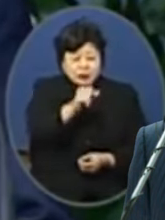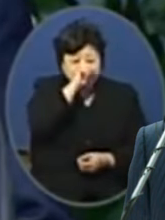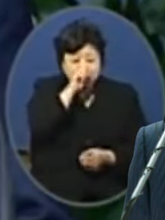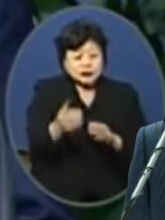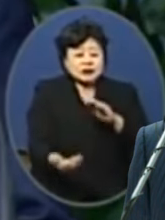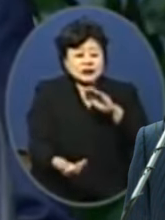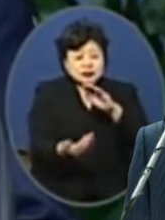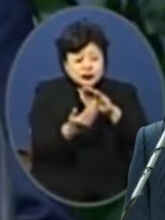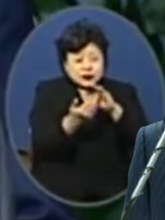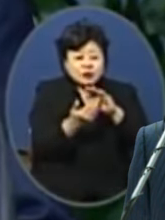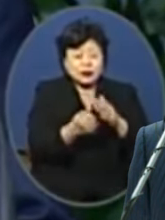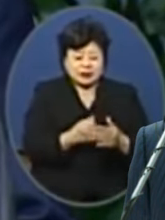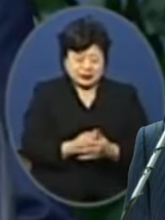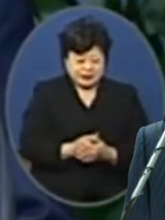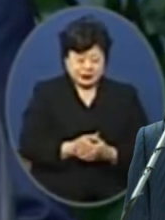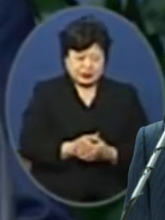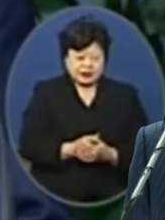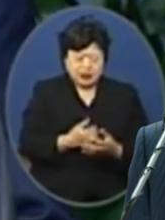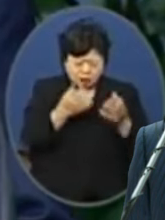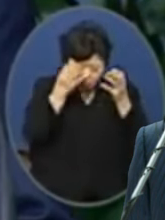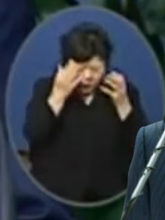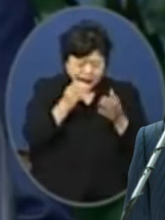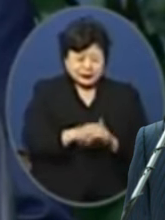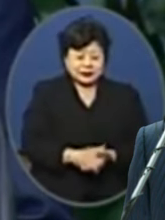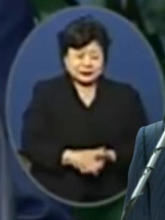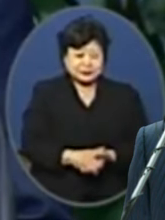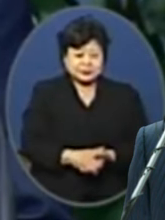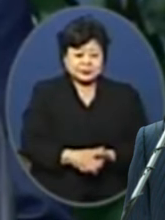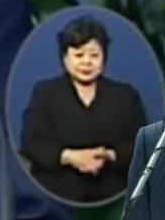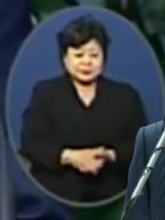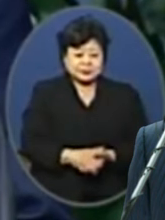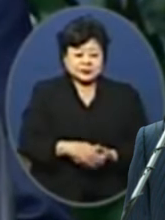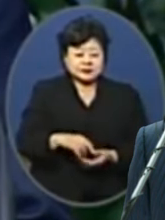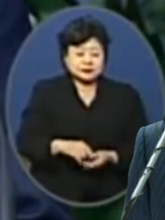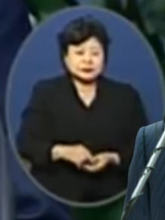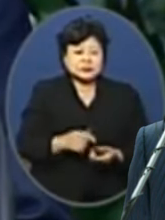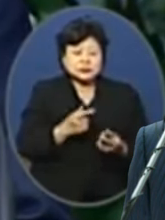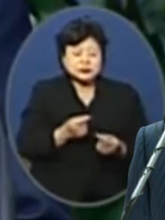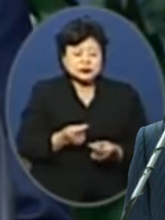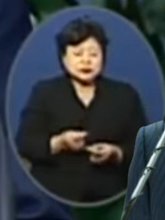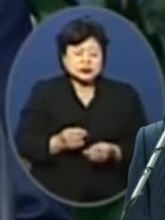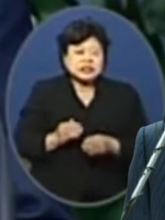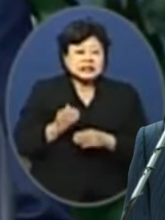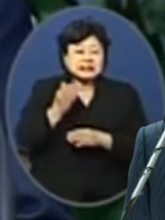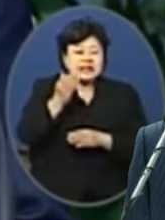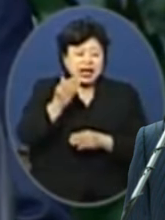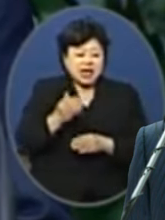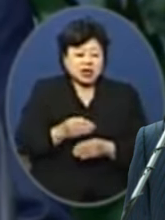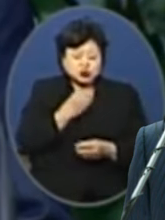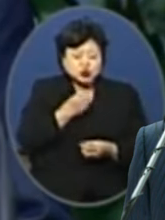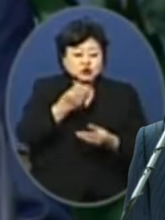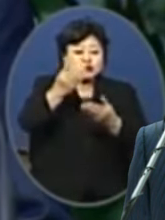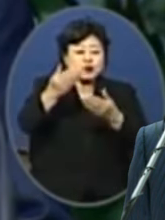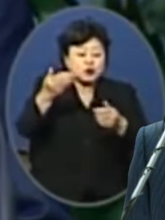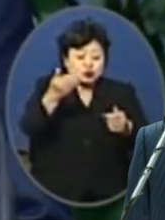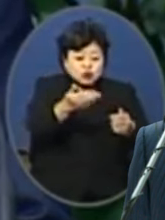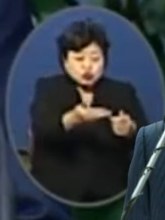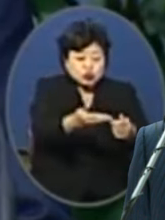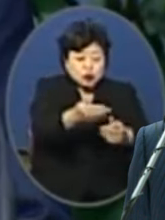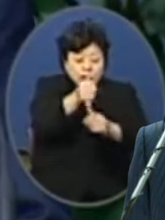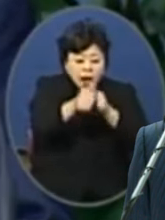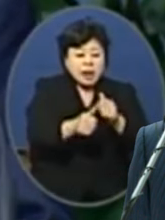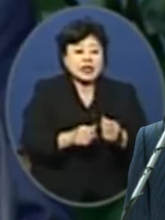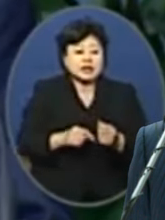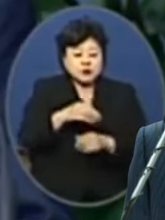이른다 그러므로 고난은 동등 혹은 그 이상의 축복을 반드시 가져오도록 하나님이